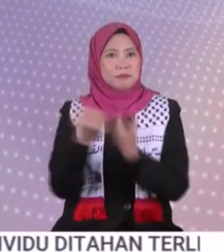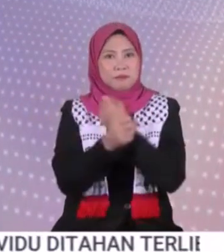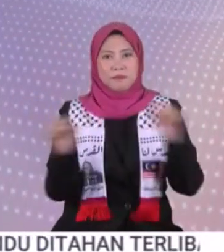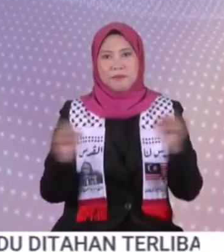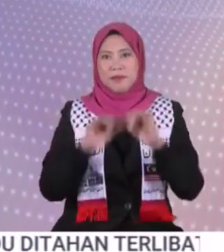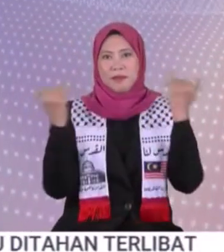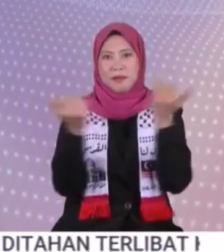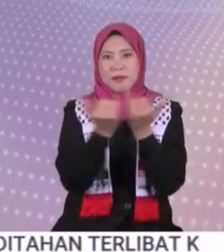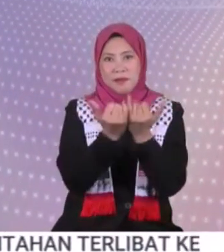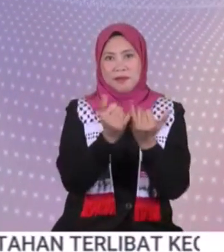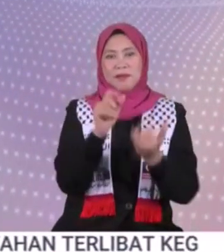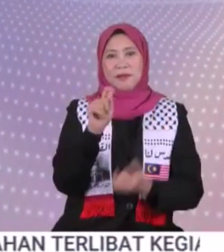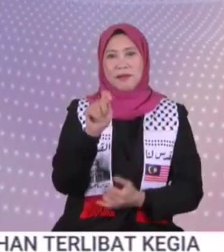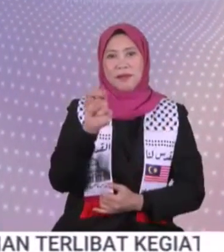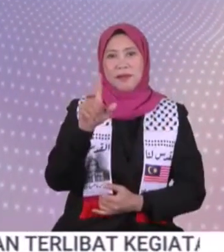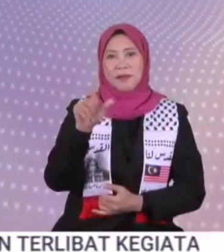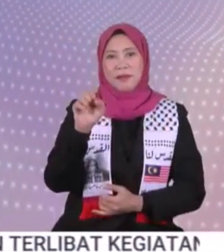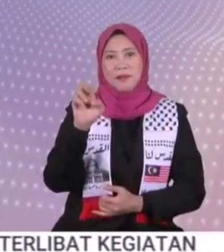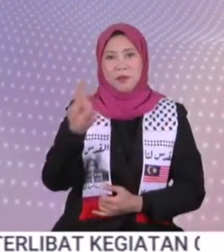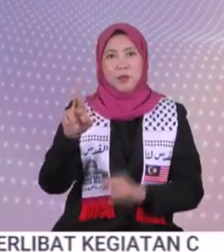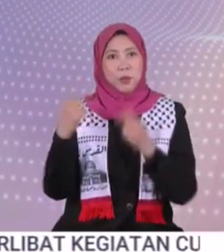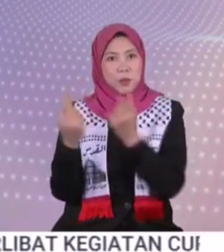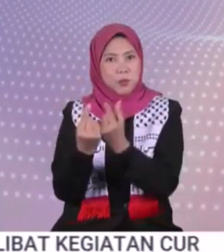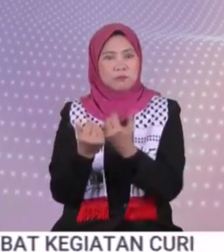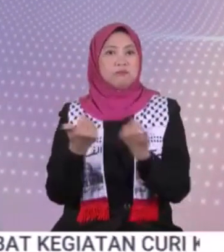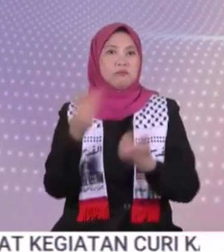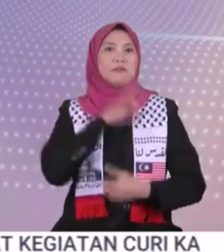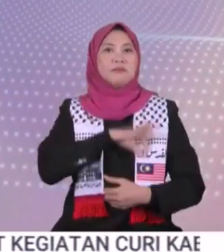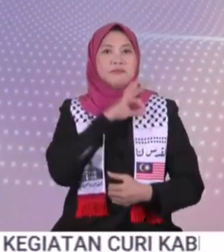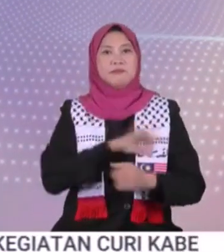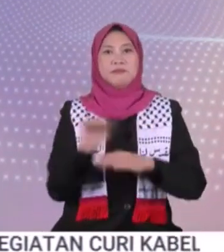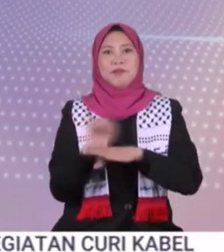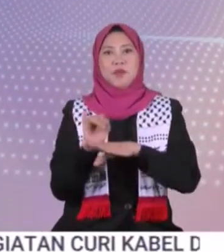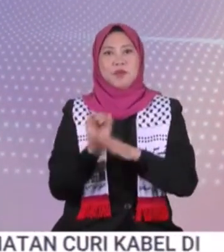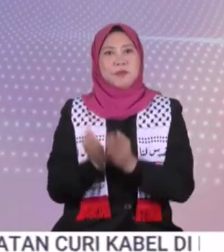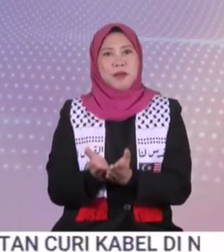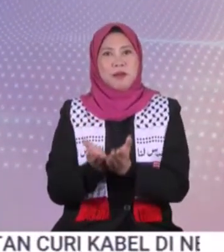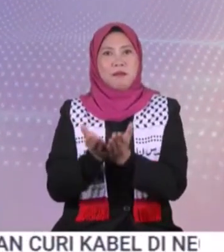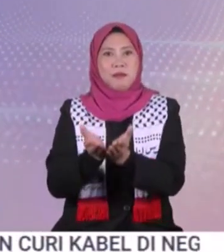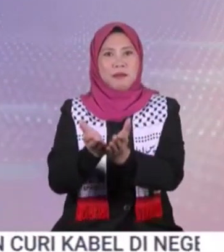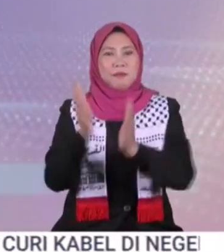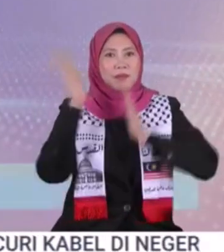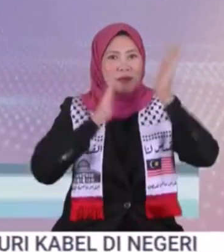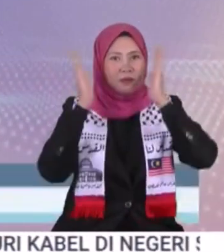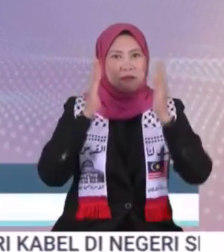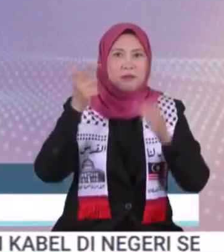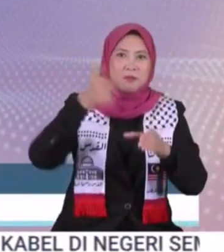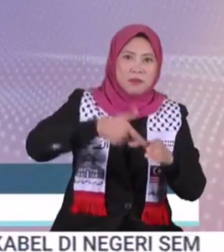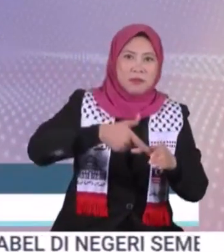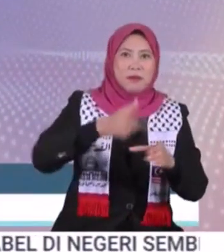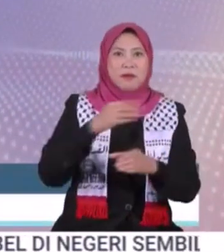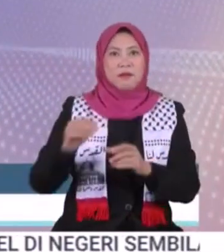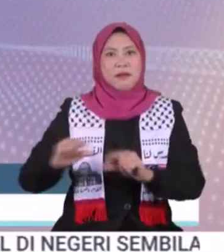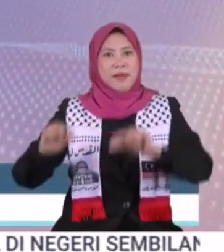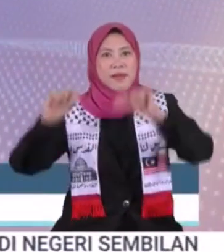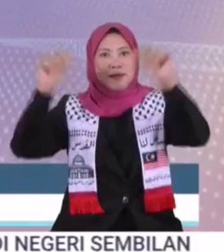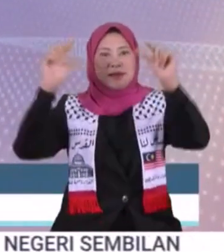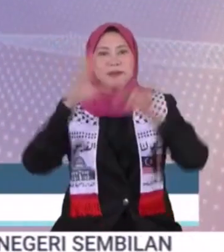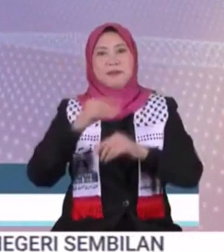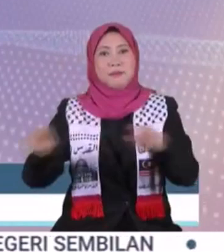telenor group memberi manfaat kepada industri perkapalan Malaysia terutamanya dalam sektor minyak dan gas